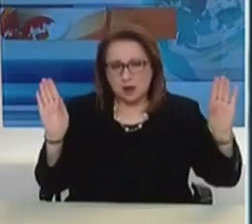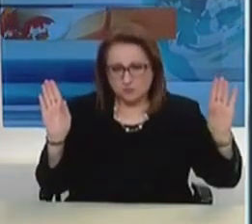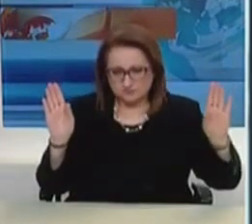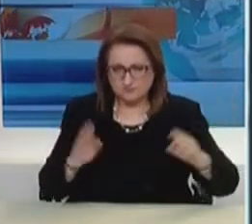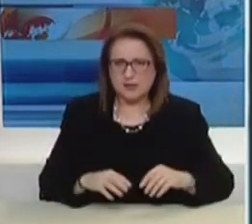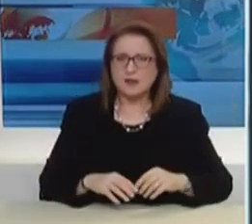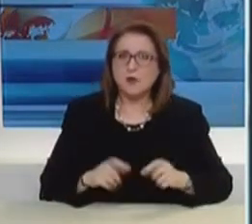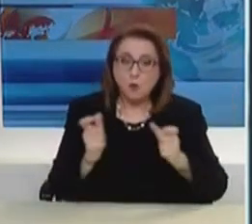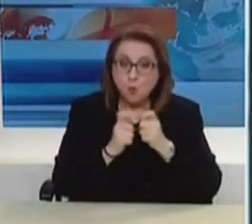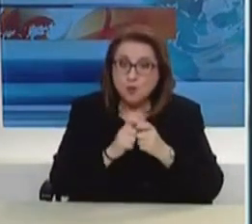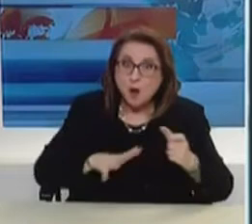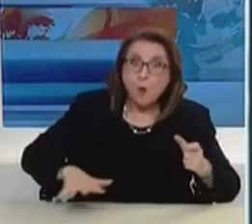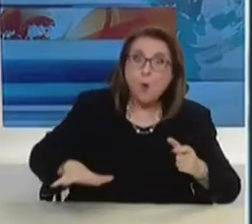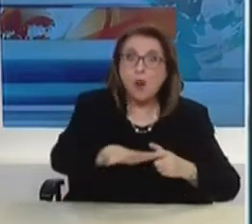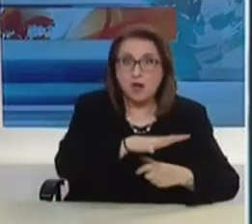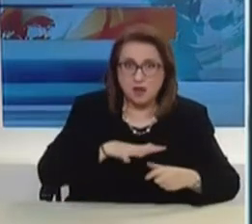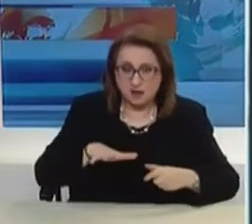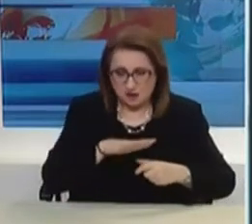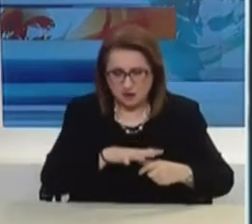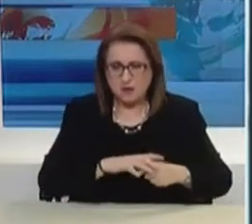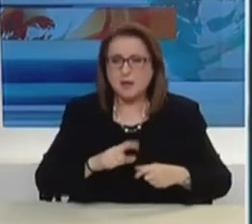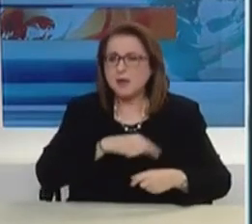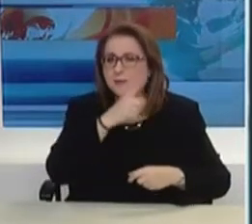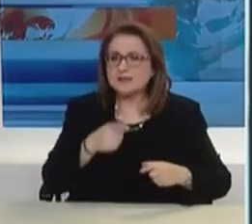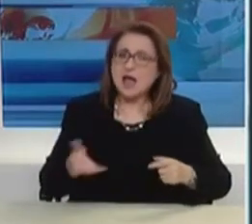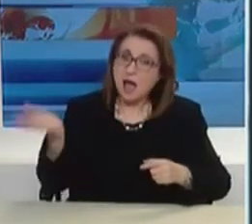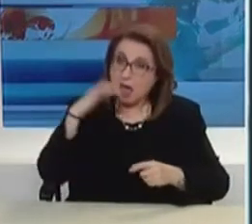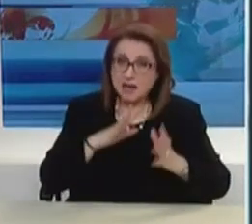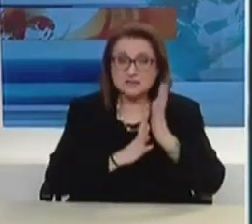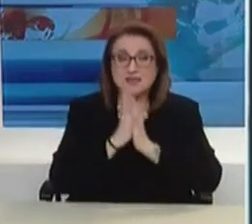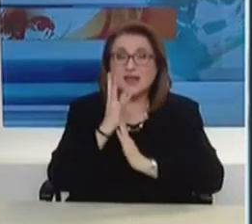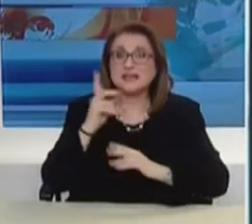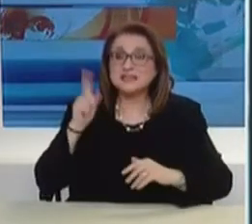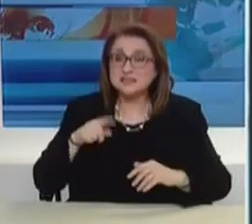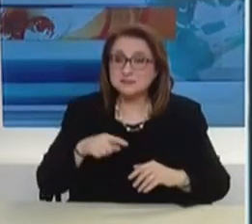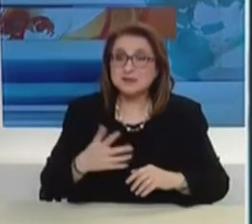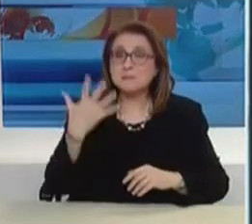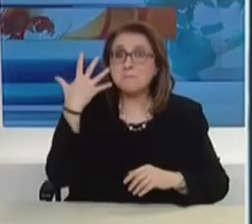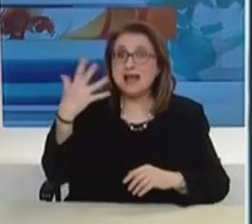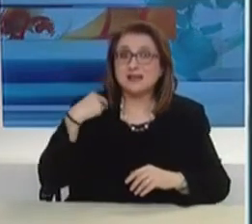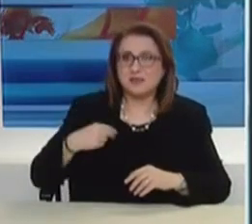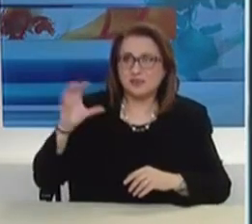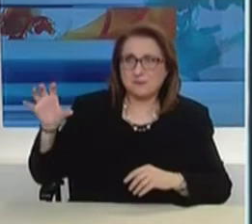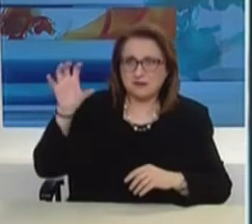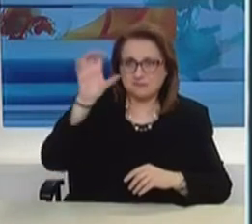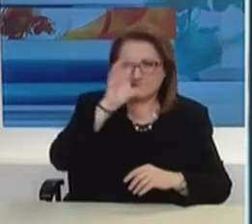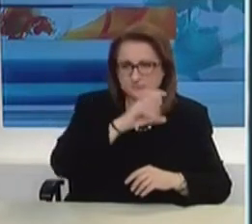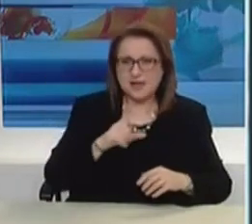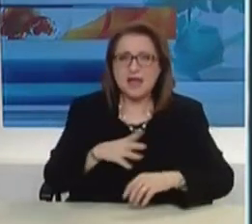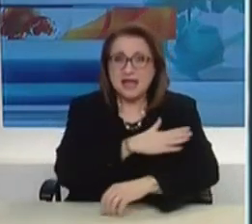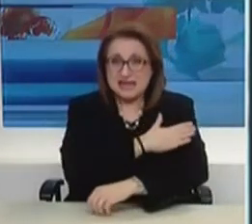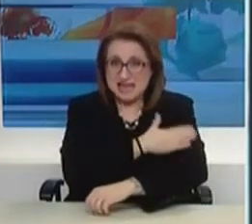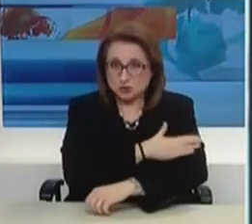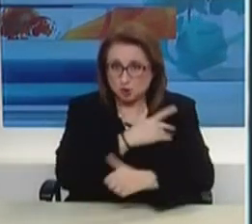περιοριστικά μέτρα στη μετακίνηση των πολιτών θα εφαρμοστούν για 14 ημέρες σε 5 δήμους. Στους δήμους